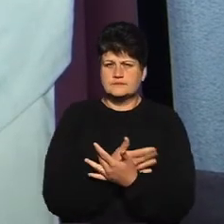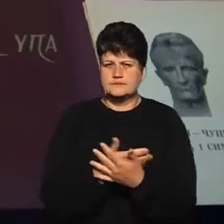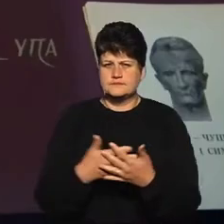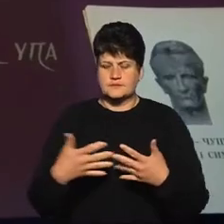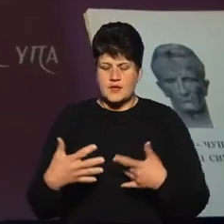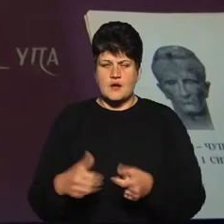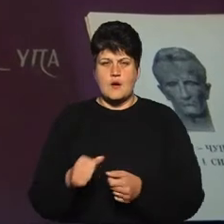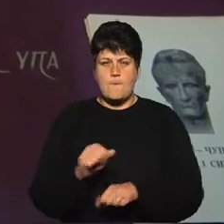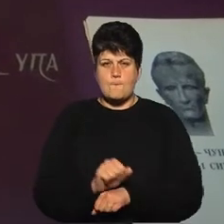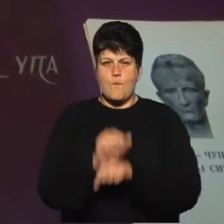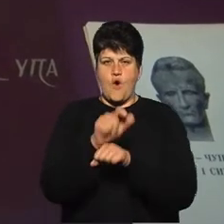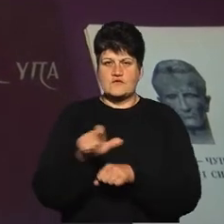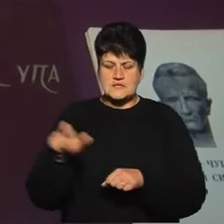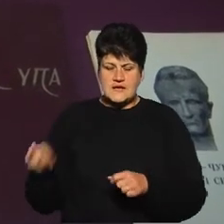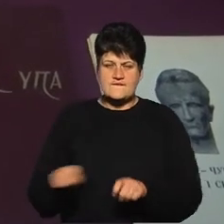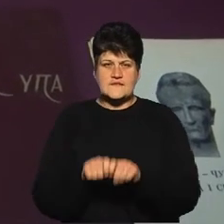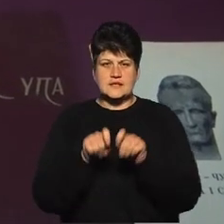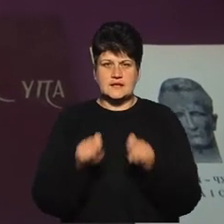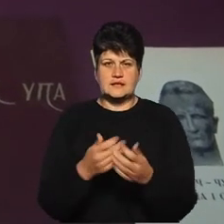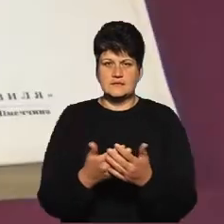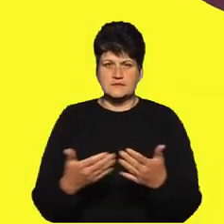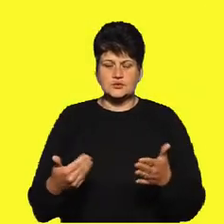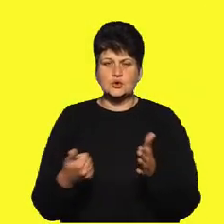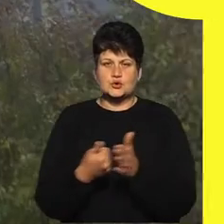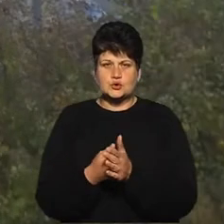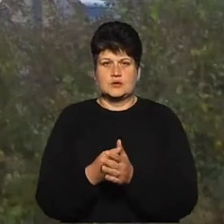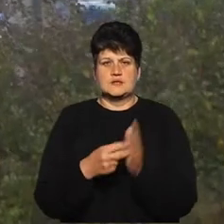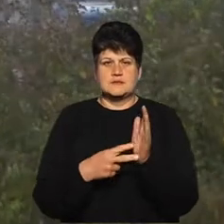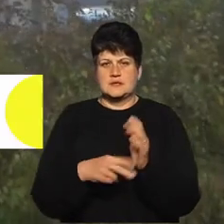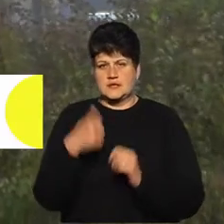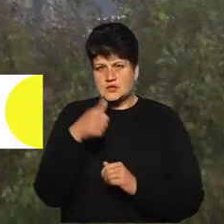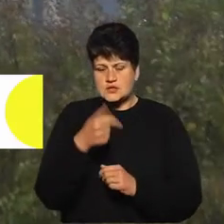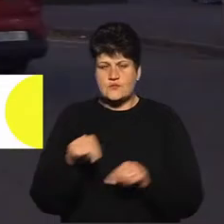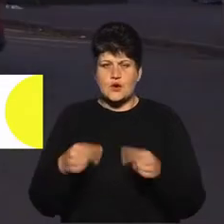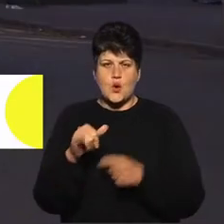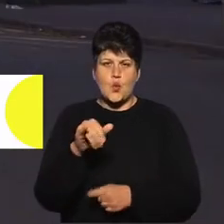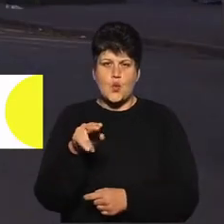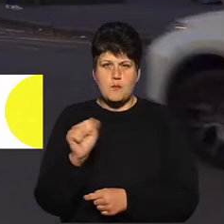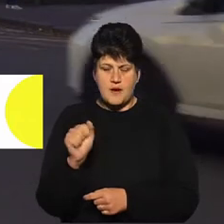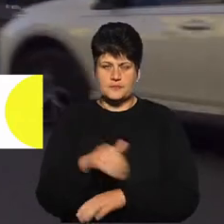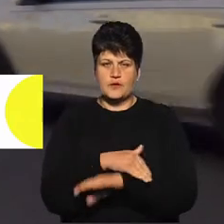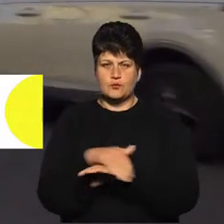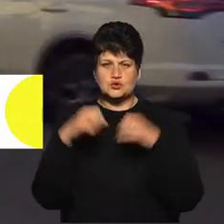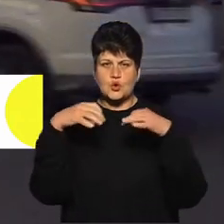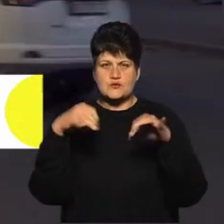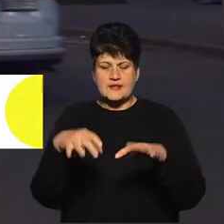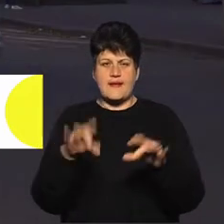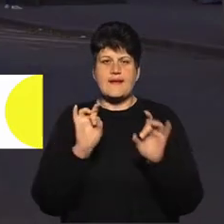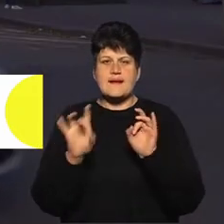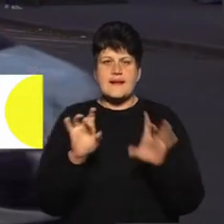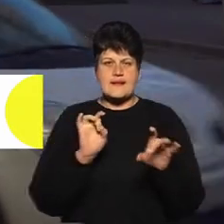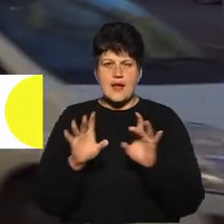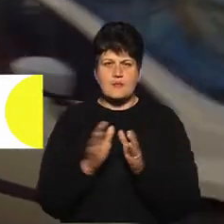краєзнавчому музеї відкрили виставку до 80-річчя створення УПА. Вуличне освітлення та зовнішню рекламу на Тернопільщині